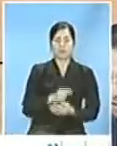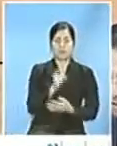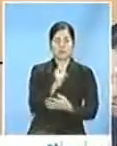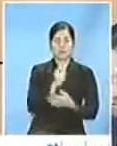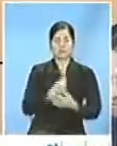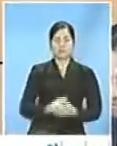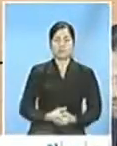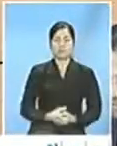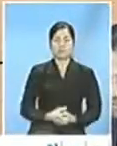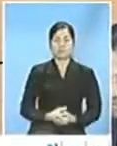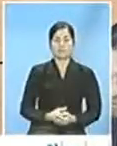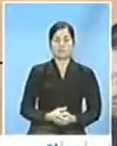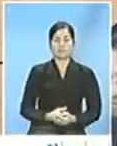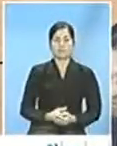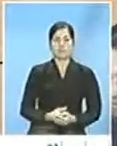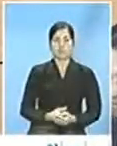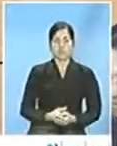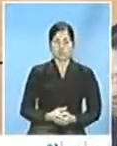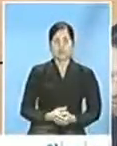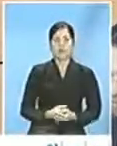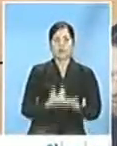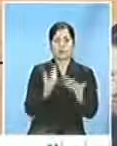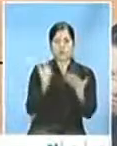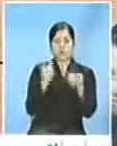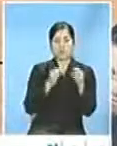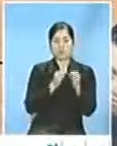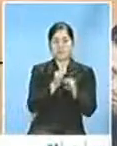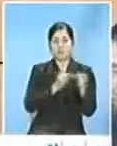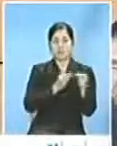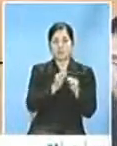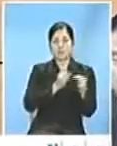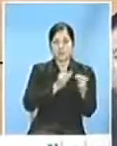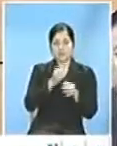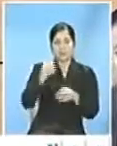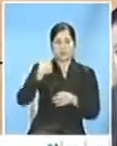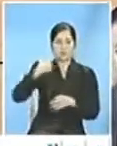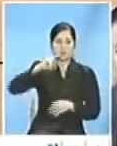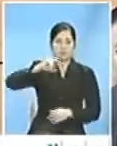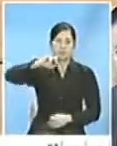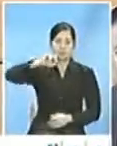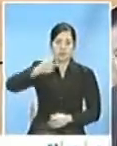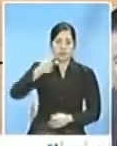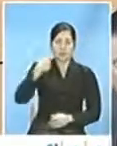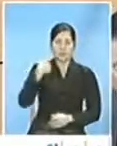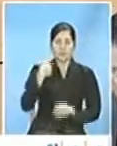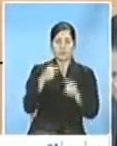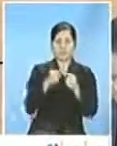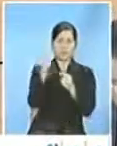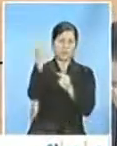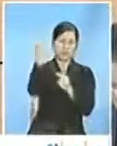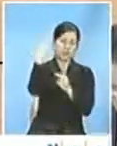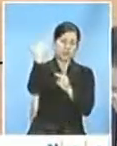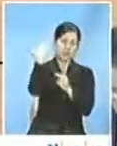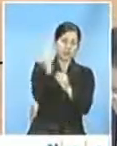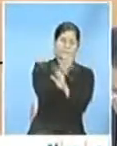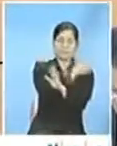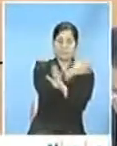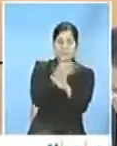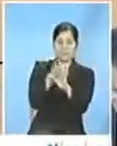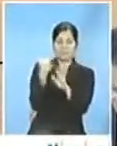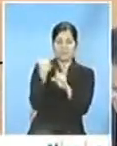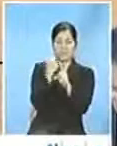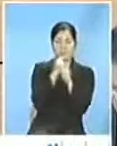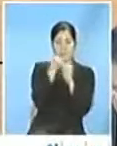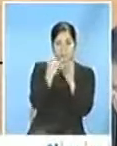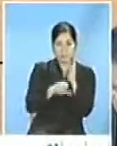ชิกพยายามอธิบายกันมาหลายรอบแล้วล่ะครับว่าเหตุการณ์ต่างๆในอดีตที่เราเคยนิรโทษแ